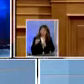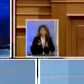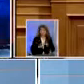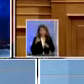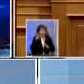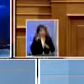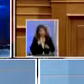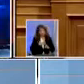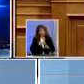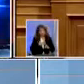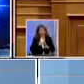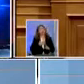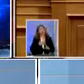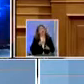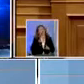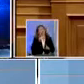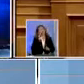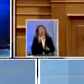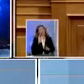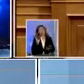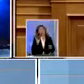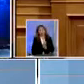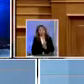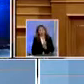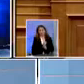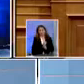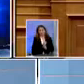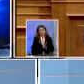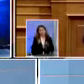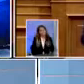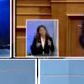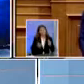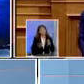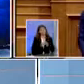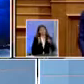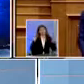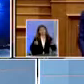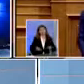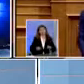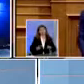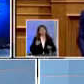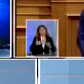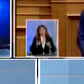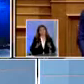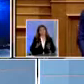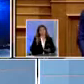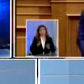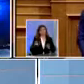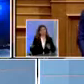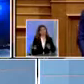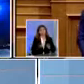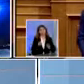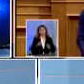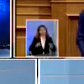αποδέχεστε και δεν θέλω ούτε υπουργείο ούτε τίποτα και ψηφίζω, ή δεν τα αποδέχεστε και κάνω αντιπολίτευση σκληρή. Ναι. Αυτή